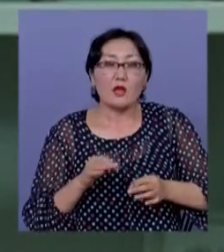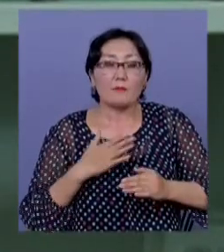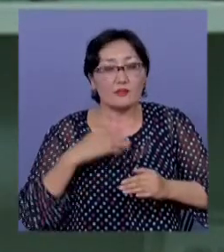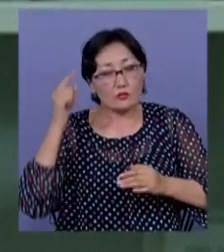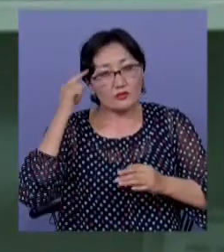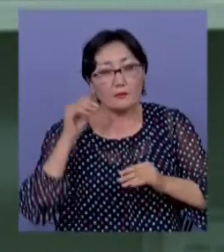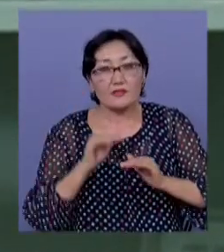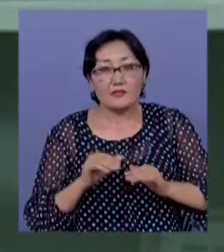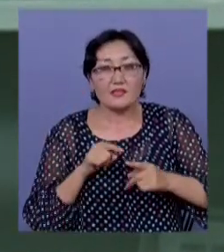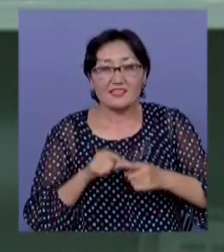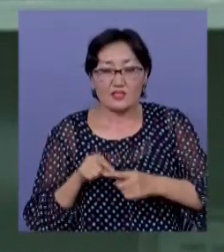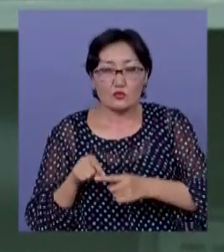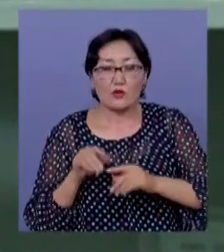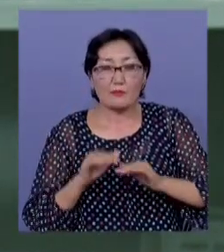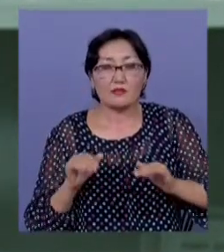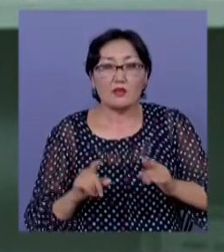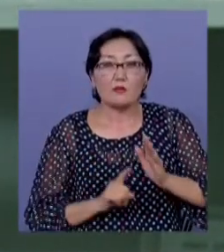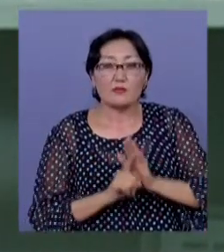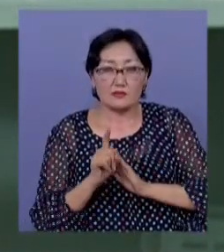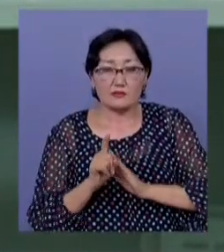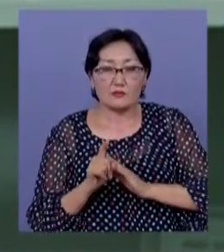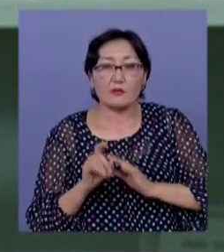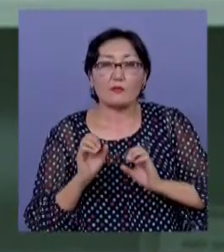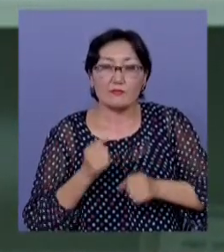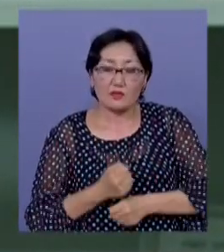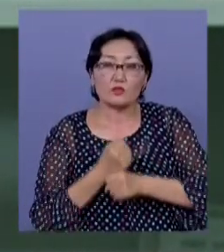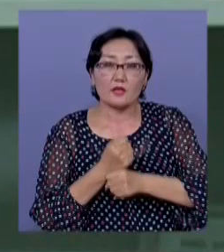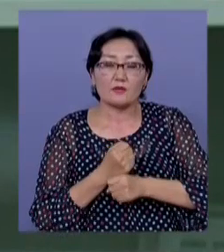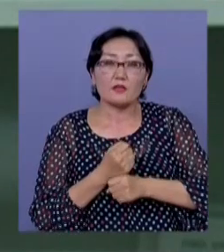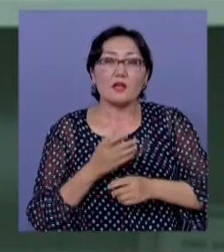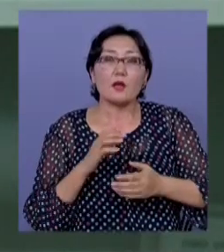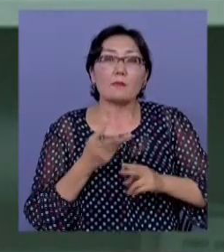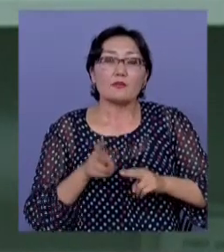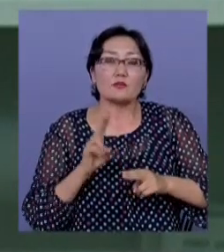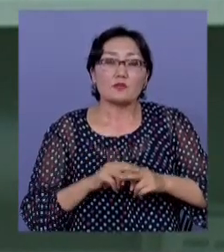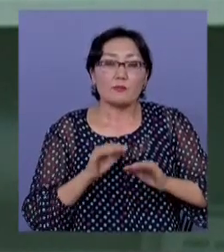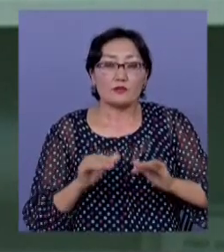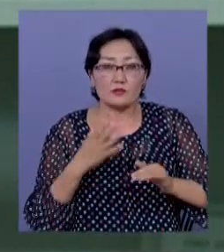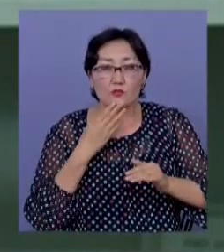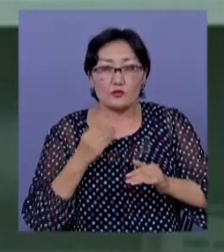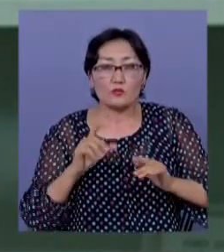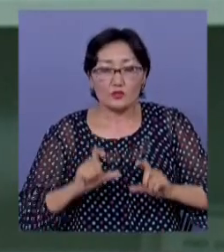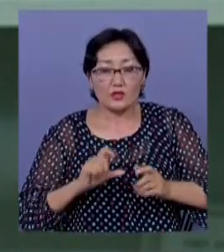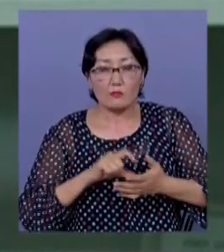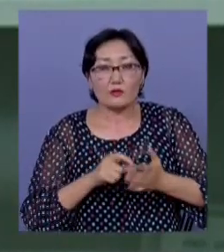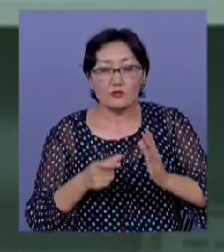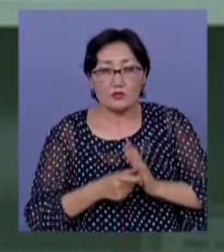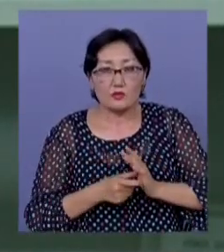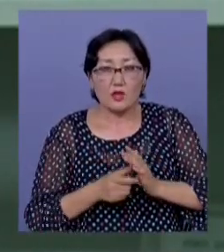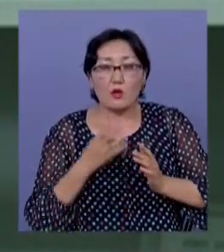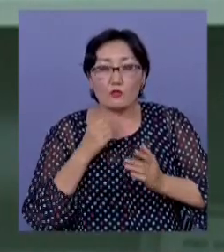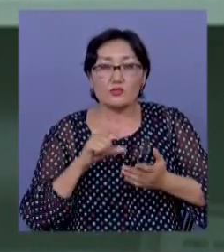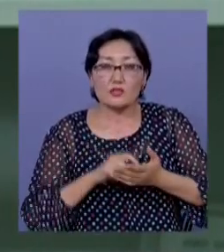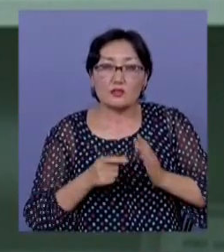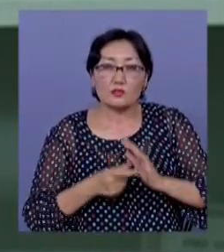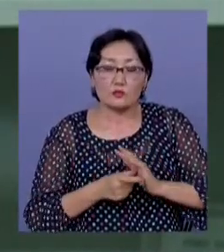осы бастаманы қолдаймын бір жағынан. Себебі балалар өз отырған бөлмесін, сыныбының таза болған